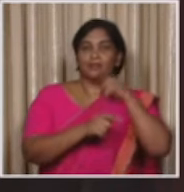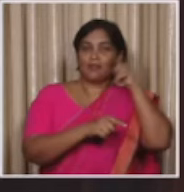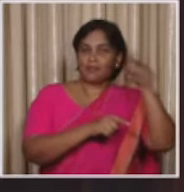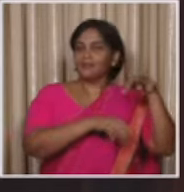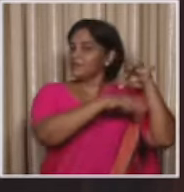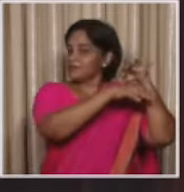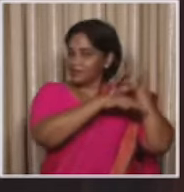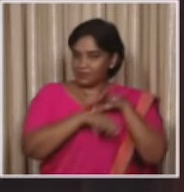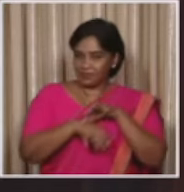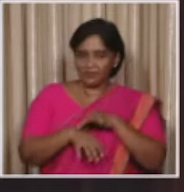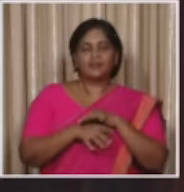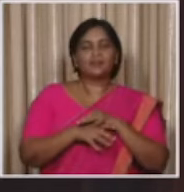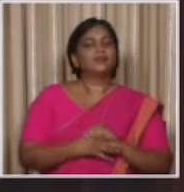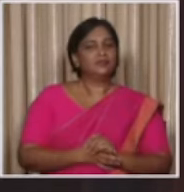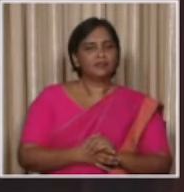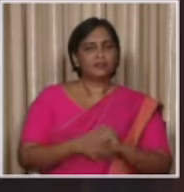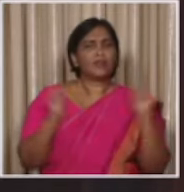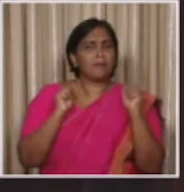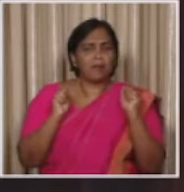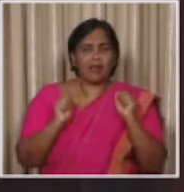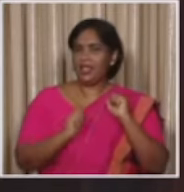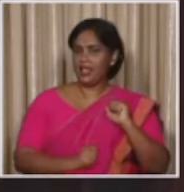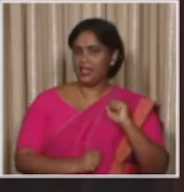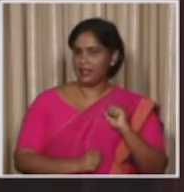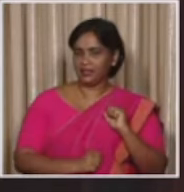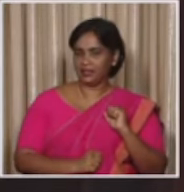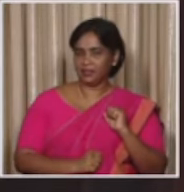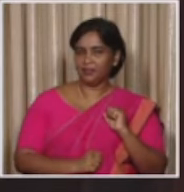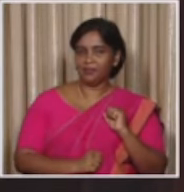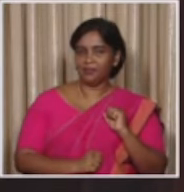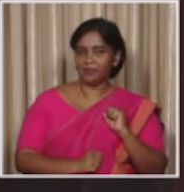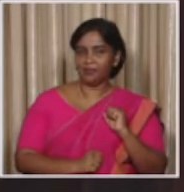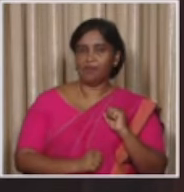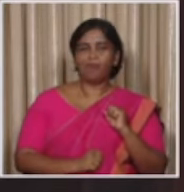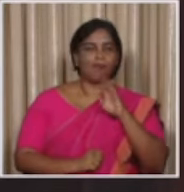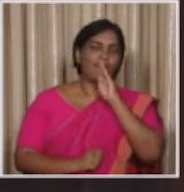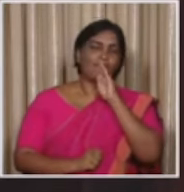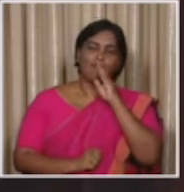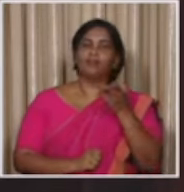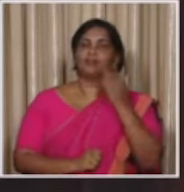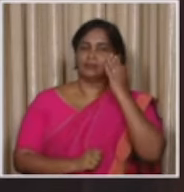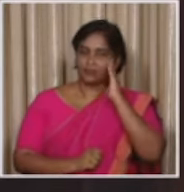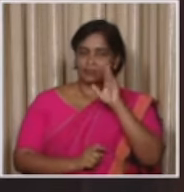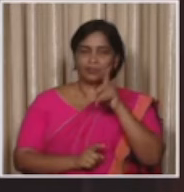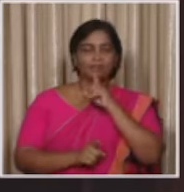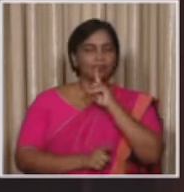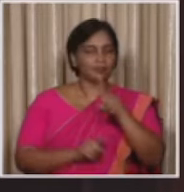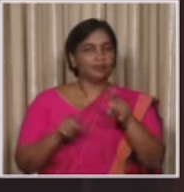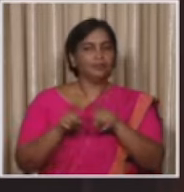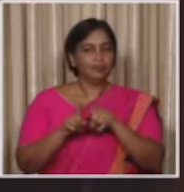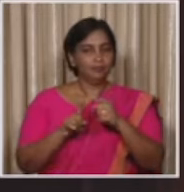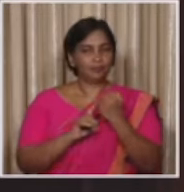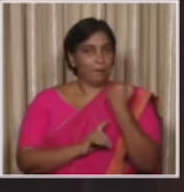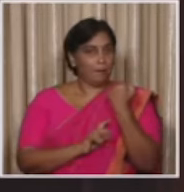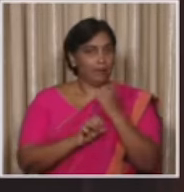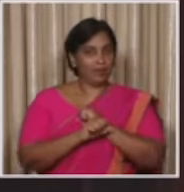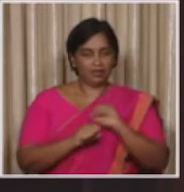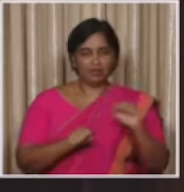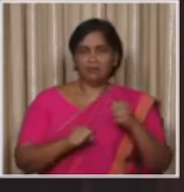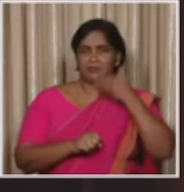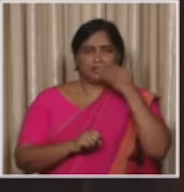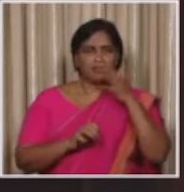එක්කගෙන ආවා. ඇයි මෙච්චර බය? දැන් සාමාන්‍ය මේව කියන විදිහේ බලවේගයක් නැත්තම්